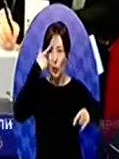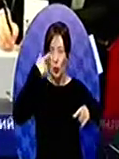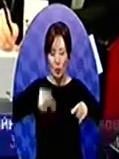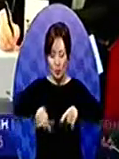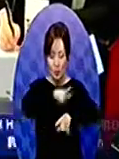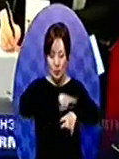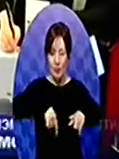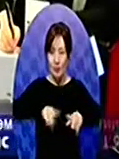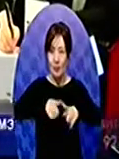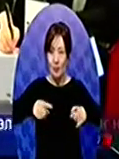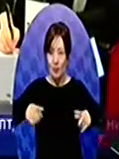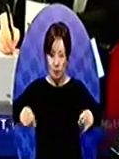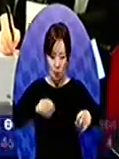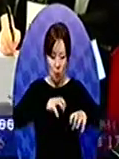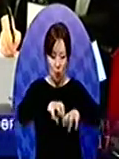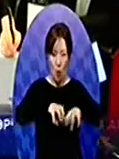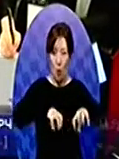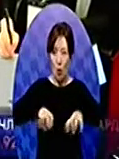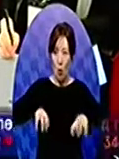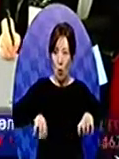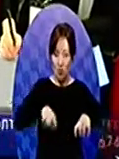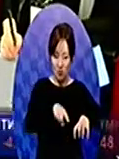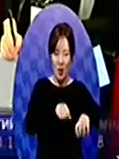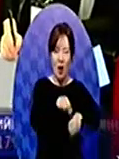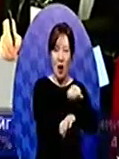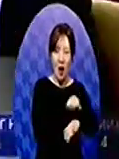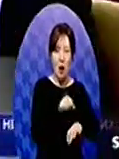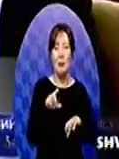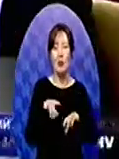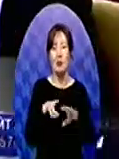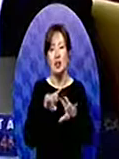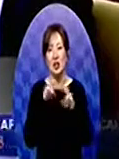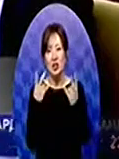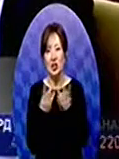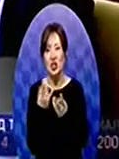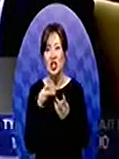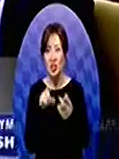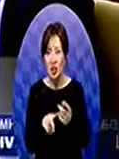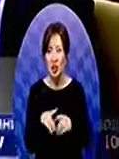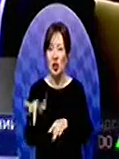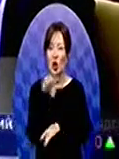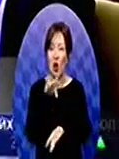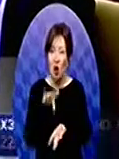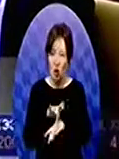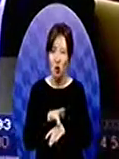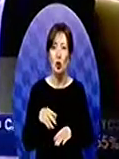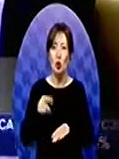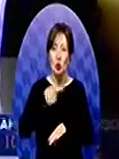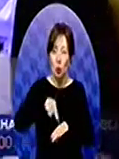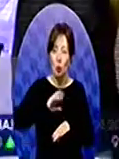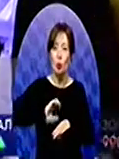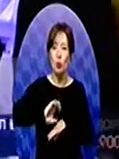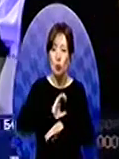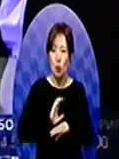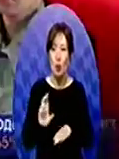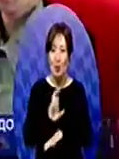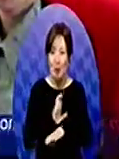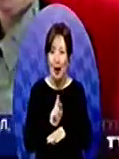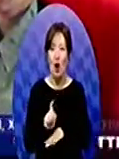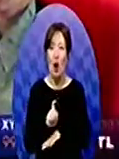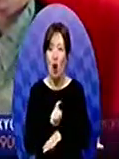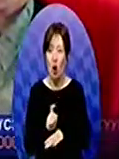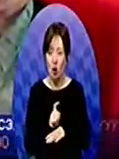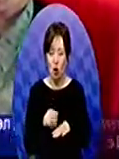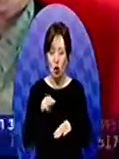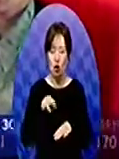нутаг дэвсгэрийг засгийн захиргааны хувьд аймаг, нийслэл, хот, сум дүүрэг, баг хороо тосгонд хуваах, за баг хороо тосгоны